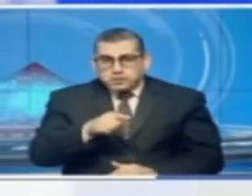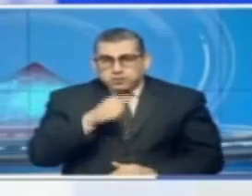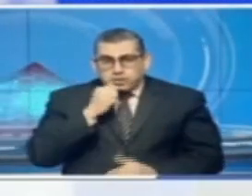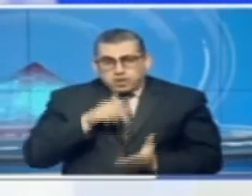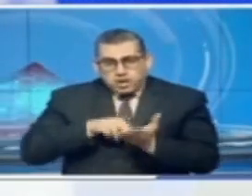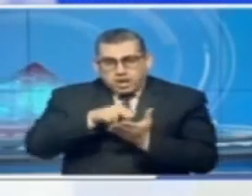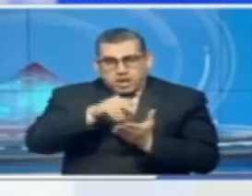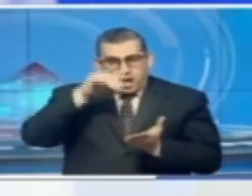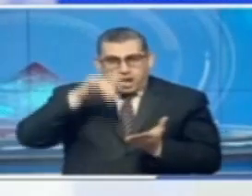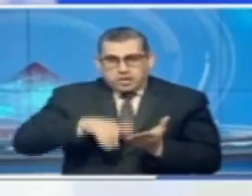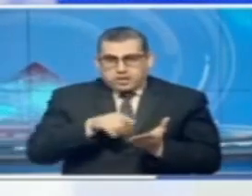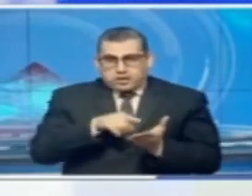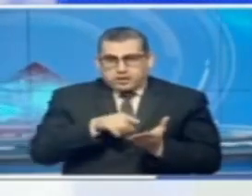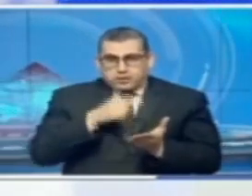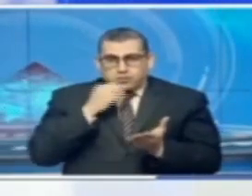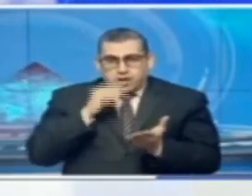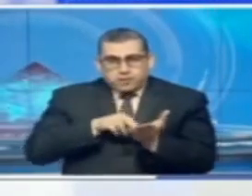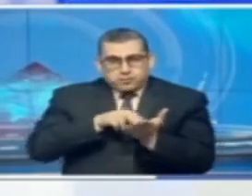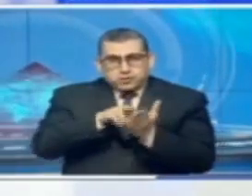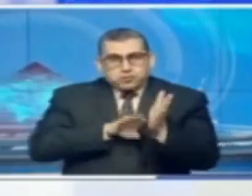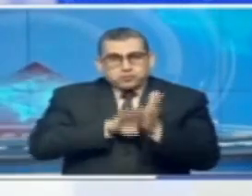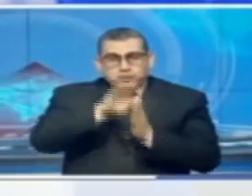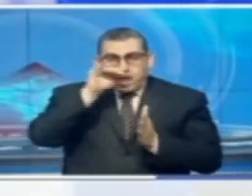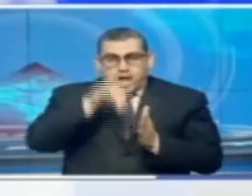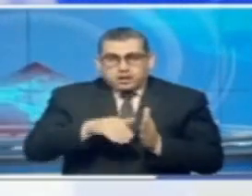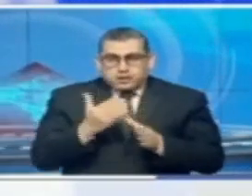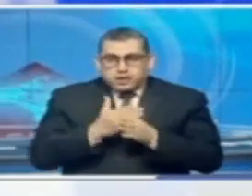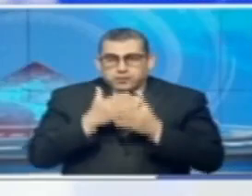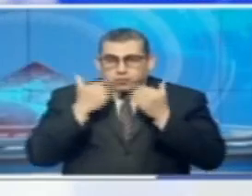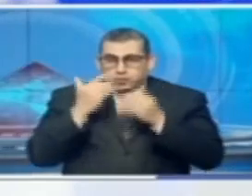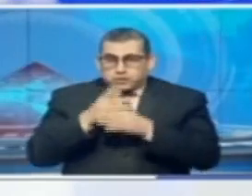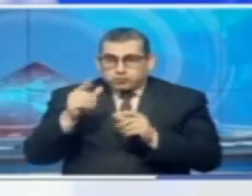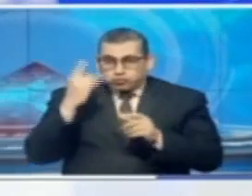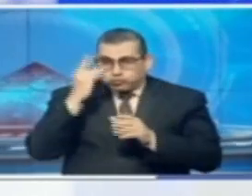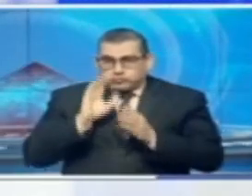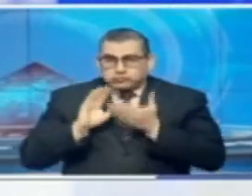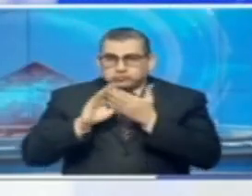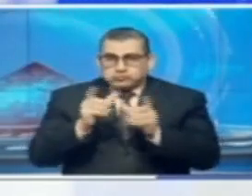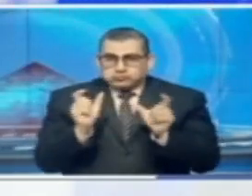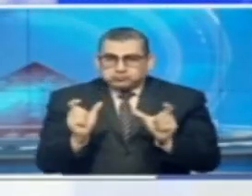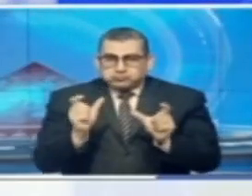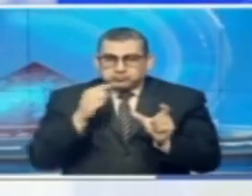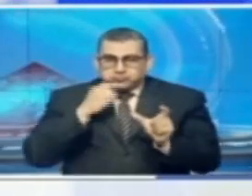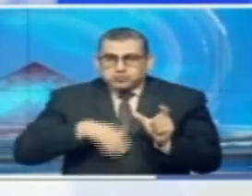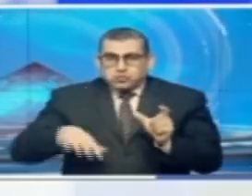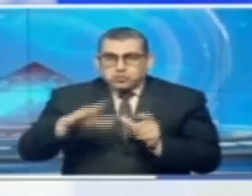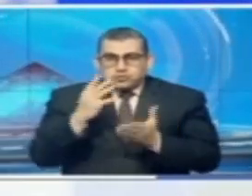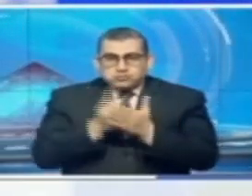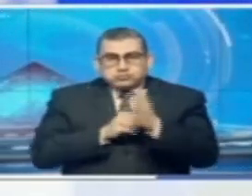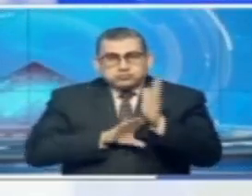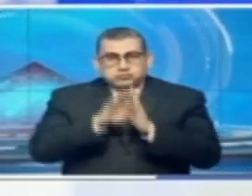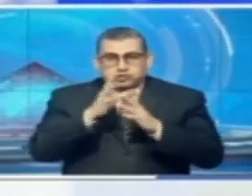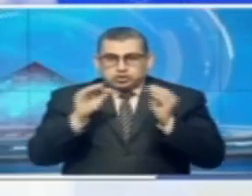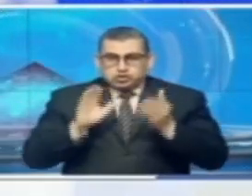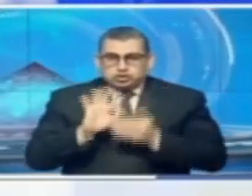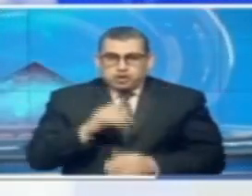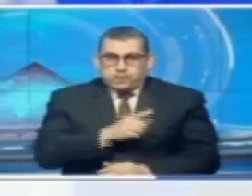تسير على طريق التنمية الشاملة التي ننشدها لشعبها.